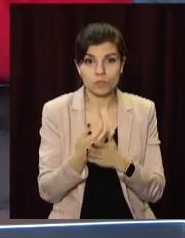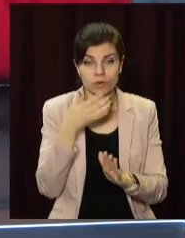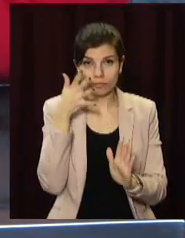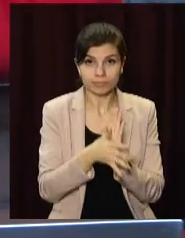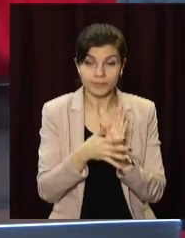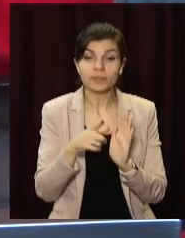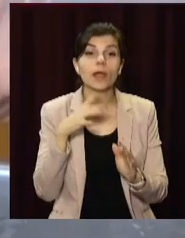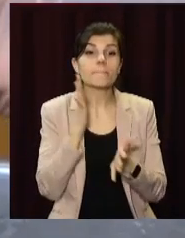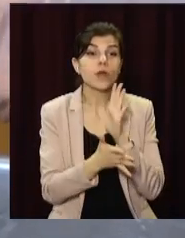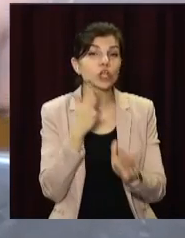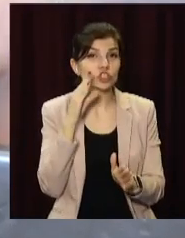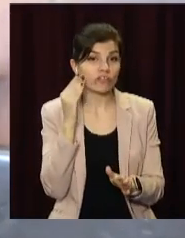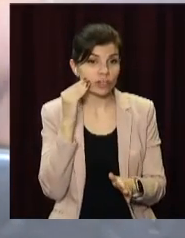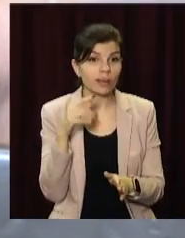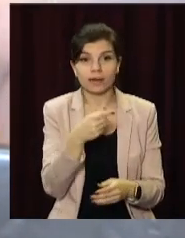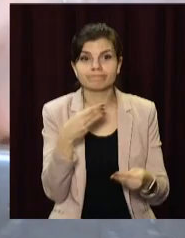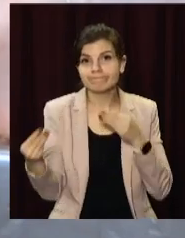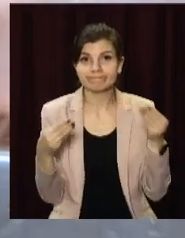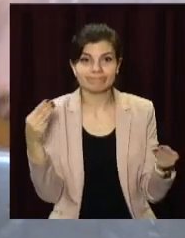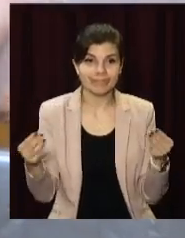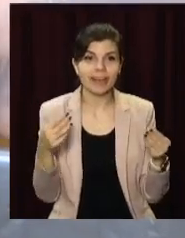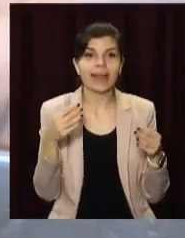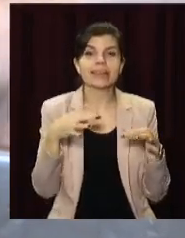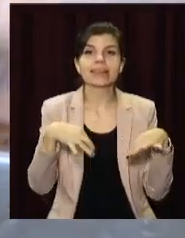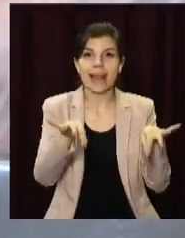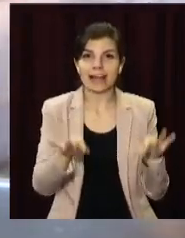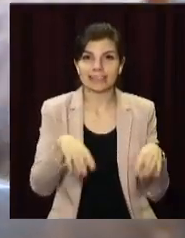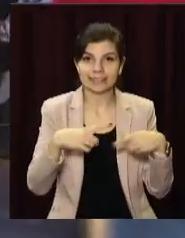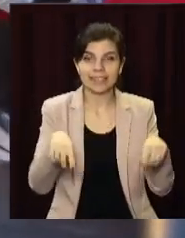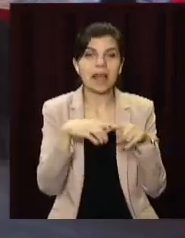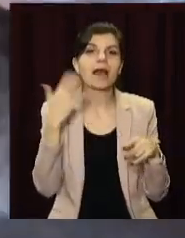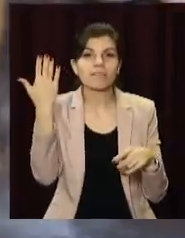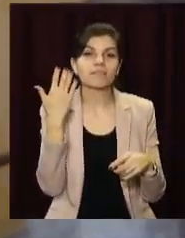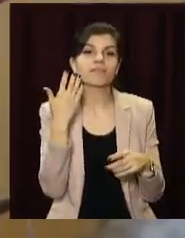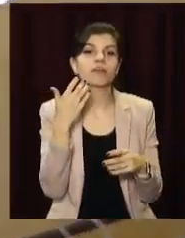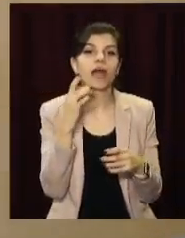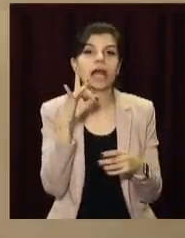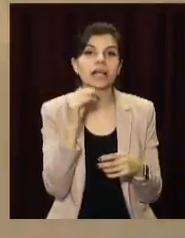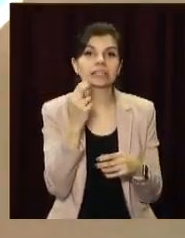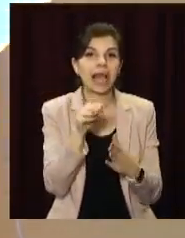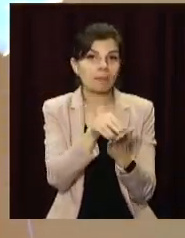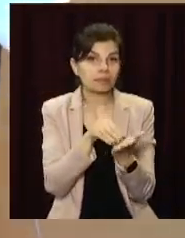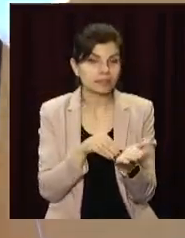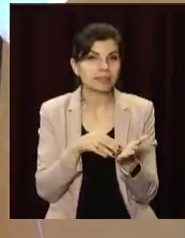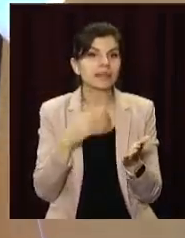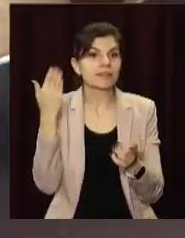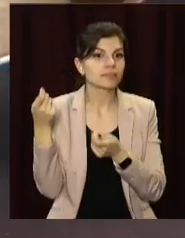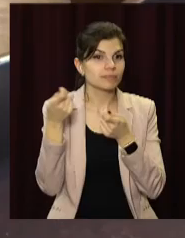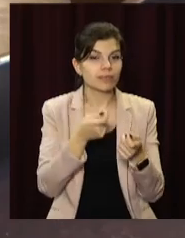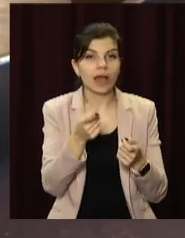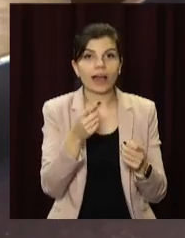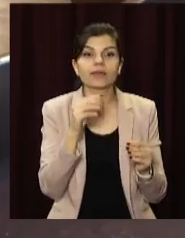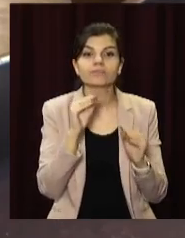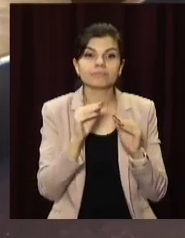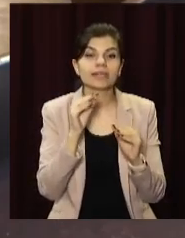парку Шевченка містян частували і налисниками за марокканським рецептом. Вони подаються не тільки із традиційним солодким конфітюром,